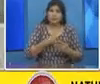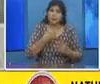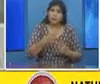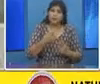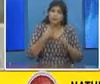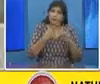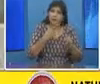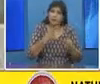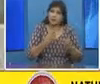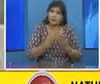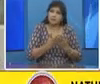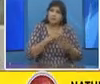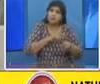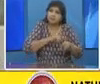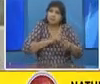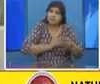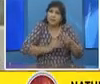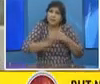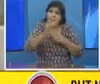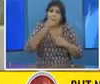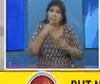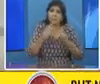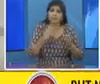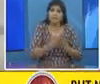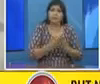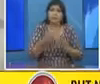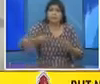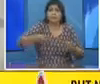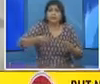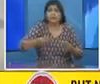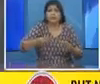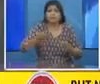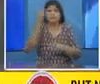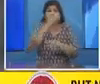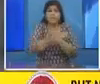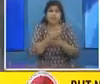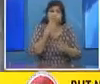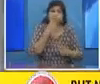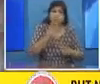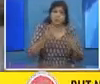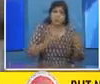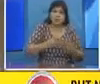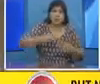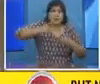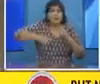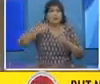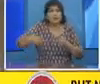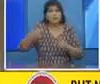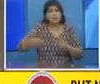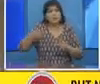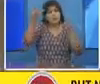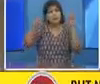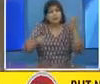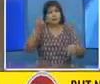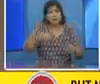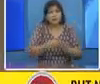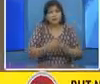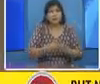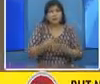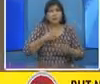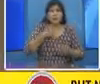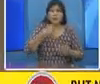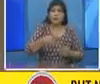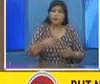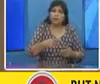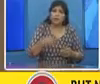हमारी बातचीत ज्यादा ही रही। लेकिन इन दिनों में देख रहा हूँ लगातार लोगों में एक विषय